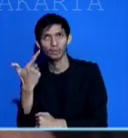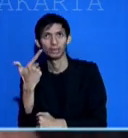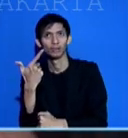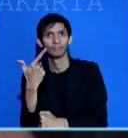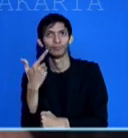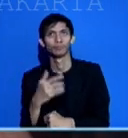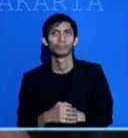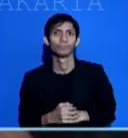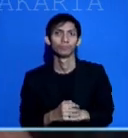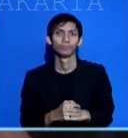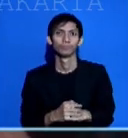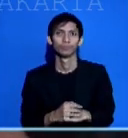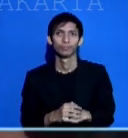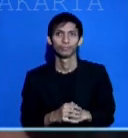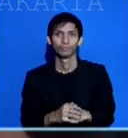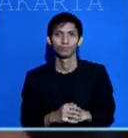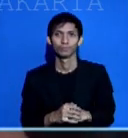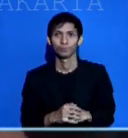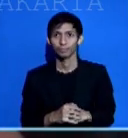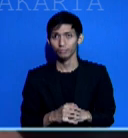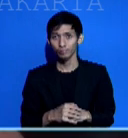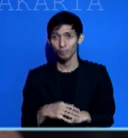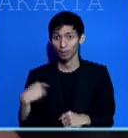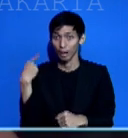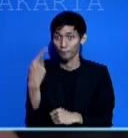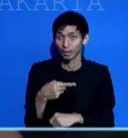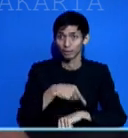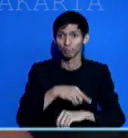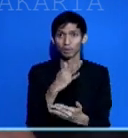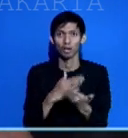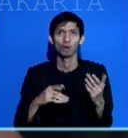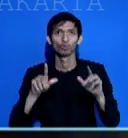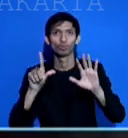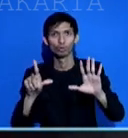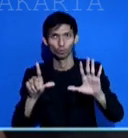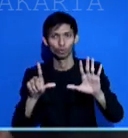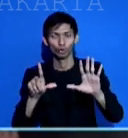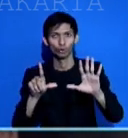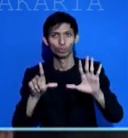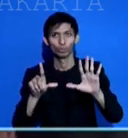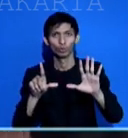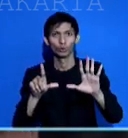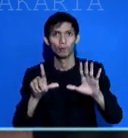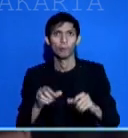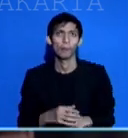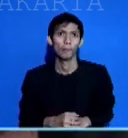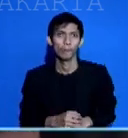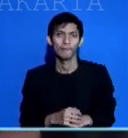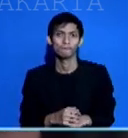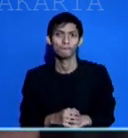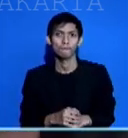sini jam berapa ya? Jam sampai sini saya jam 7 nanti tuh Pak. Terus apa itu